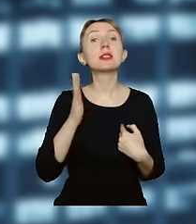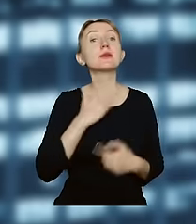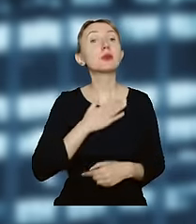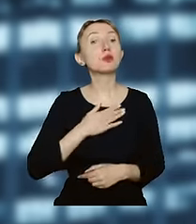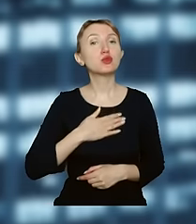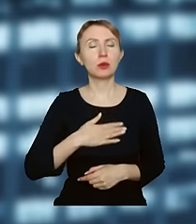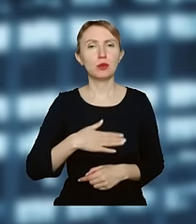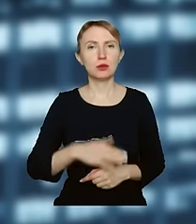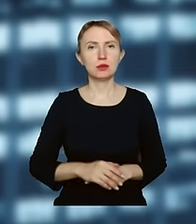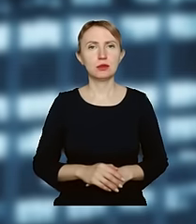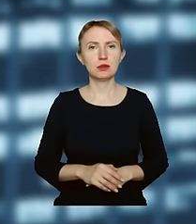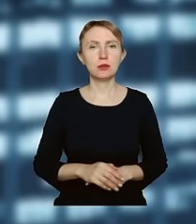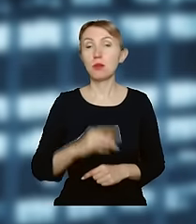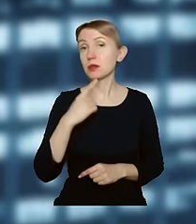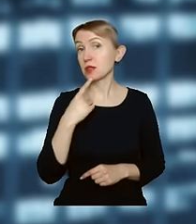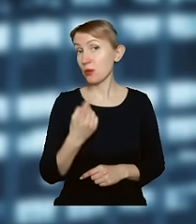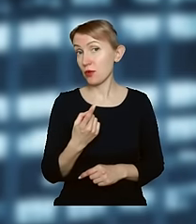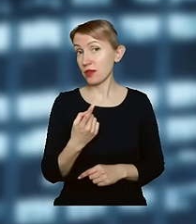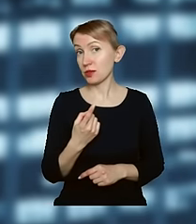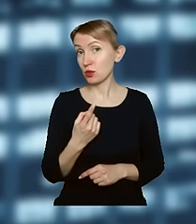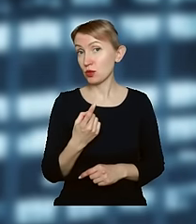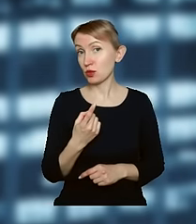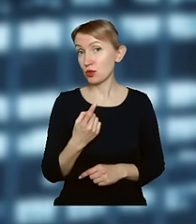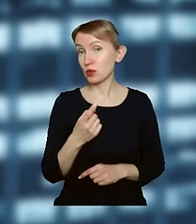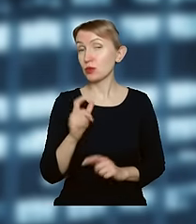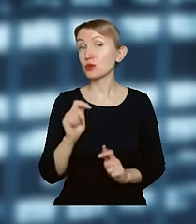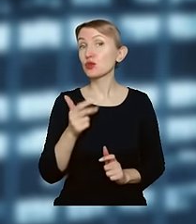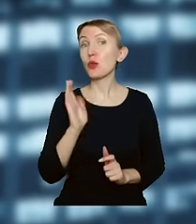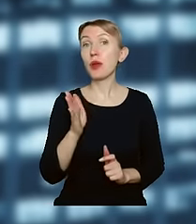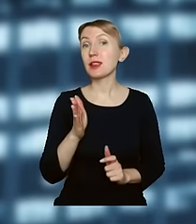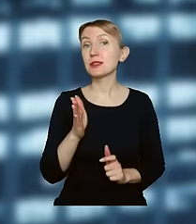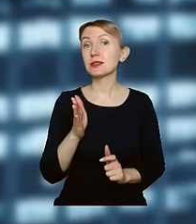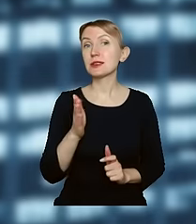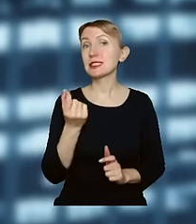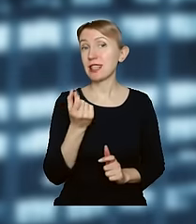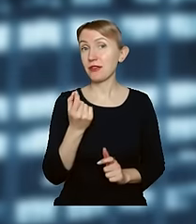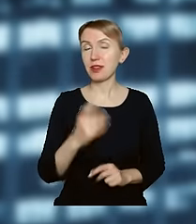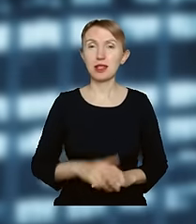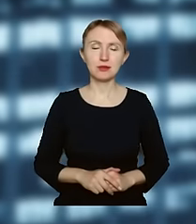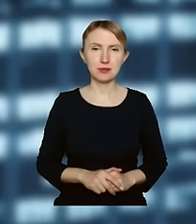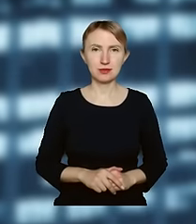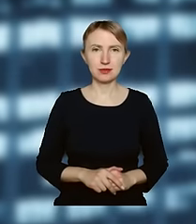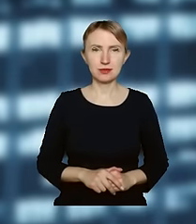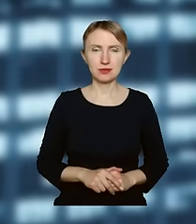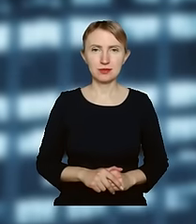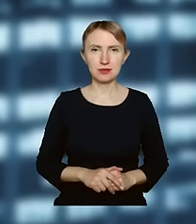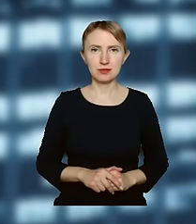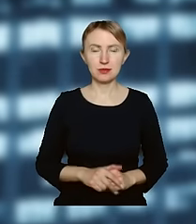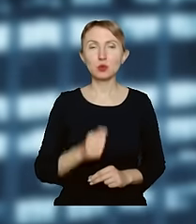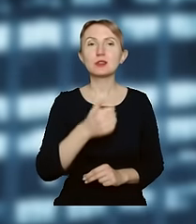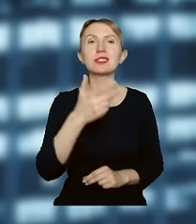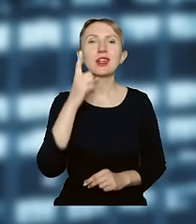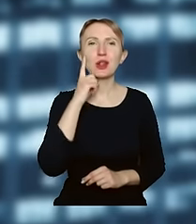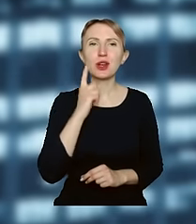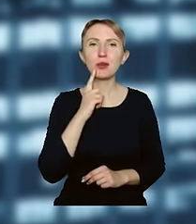przyjemność zapowiedzieć to, co stanie się już za moment, już za parę minut.